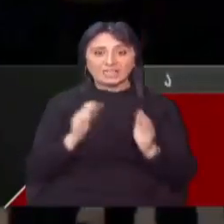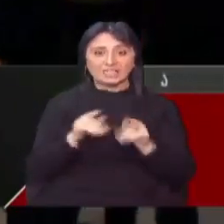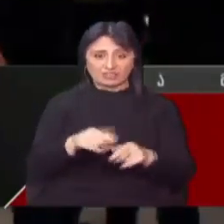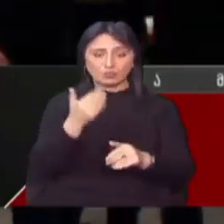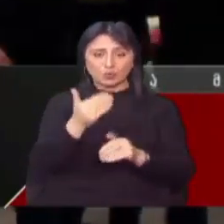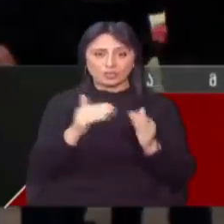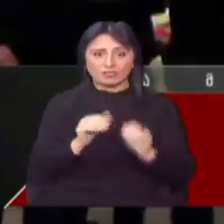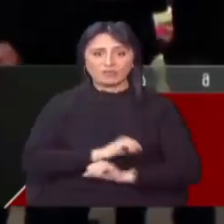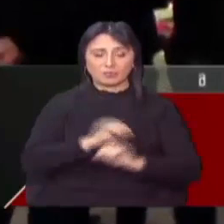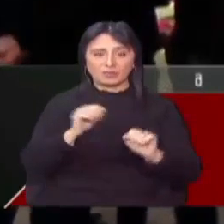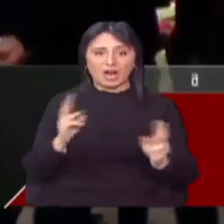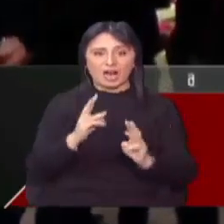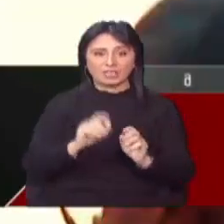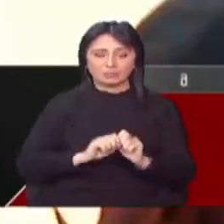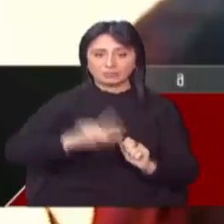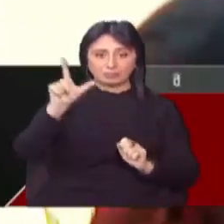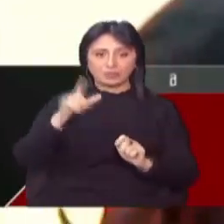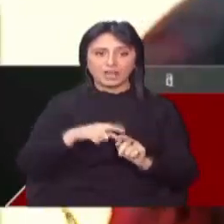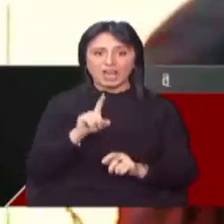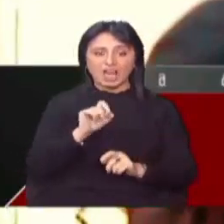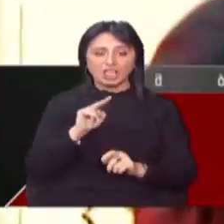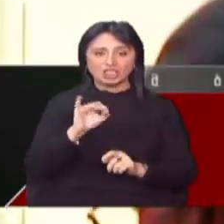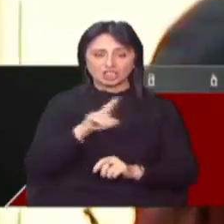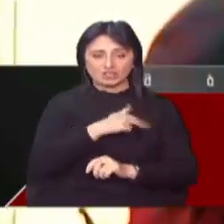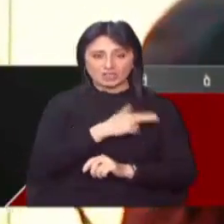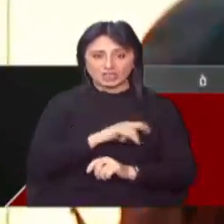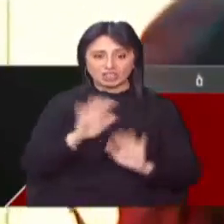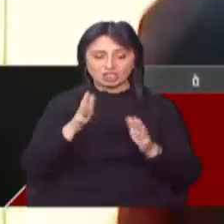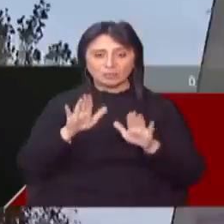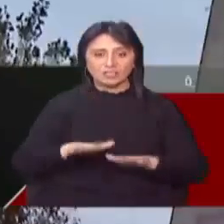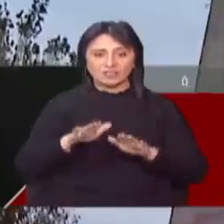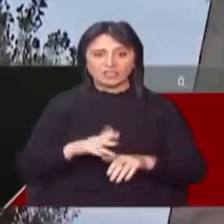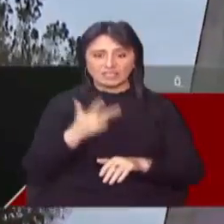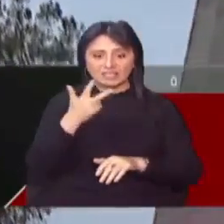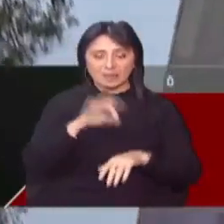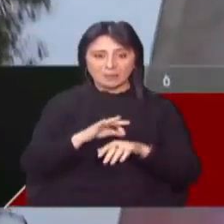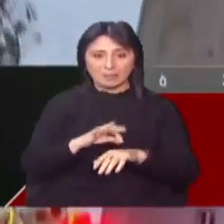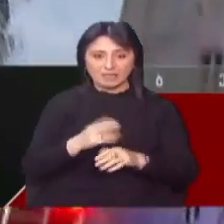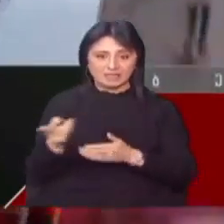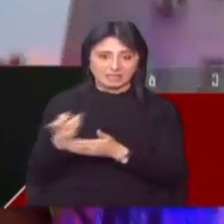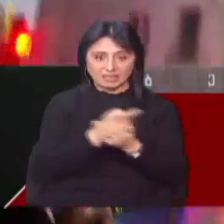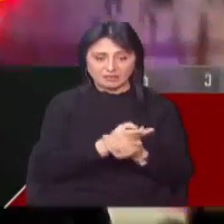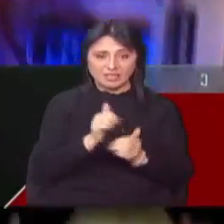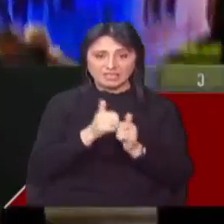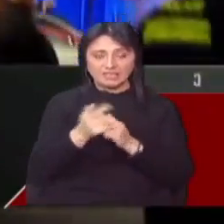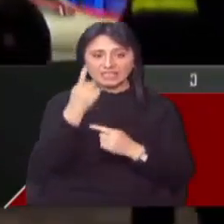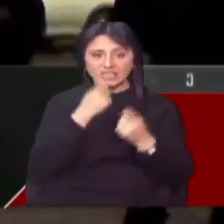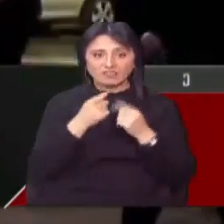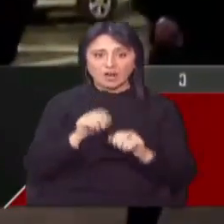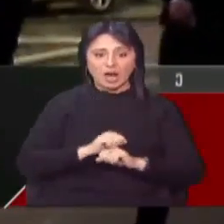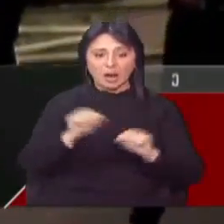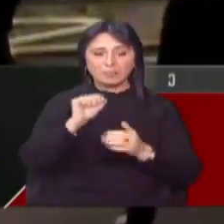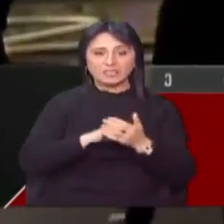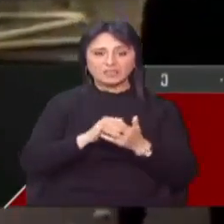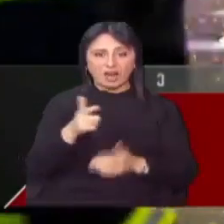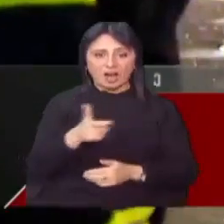მოხდა აფეთქება, რასაც ხანძარი მოყვა. ხეჩინაშვილის კლინიკაში შემთხვევის ადგილიდან სამი პაციენტი გადაიცვალა. Იყვანეს წინასწარ ინფორმაციით, აფეთქების